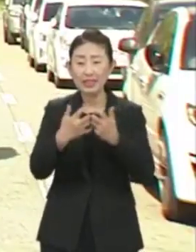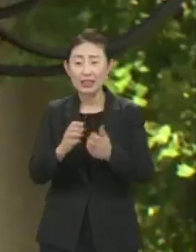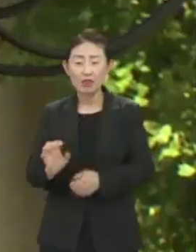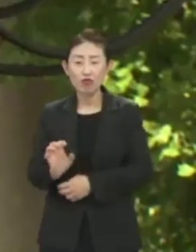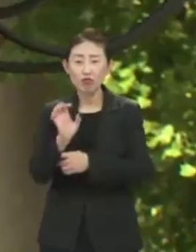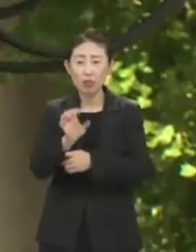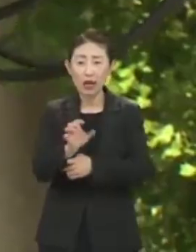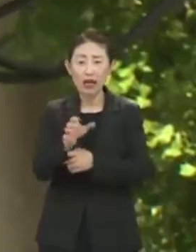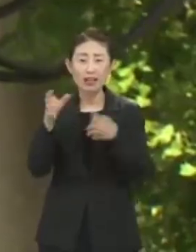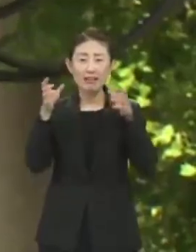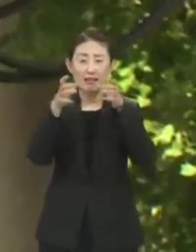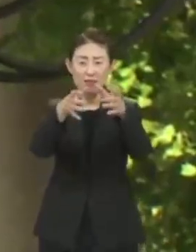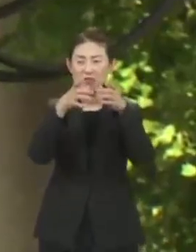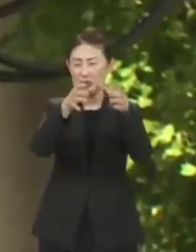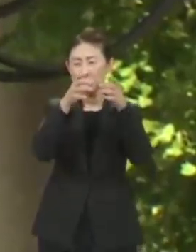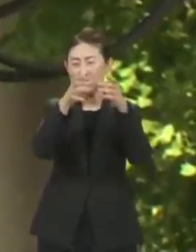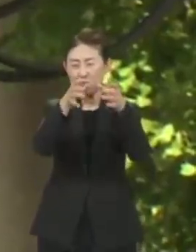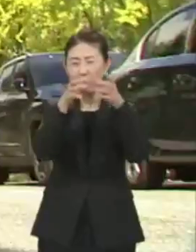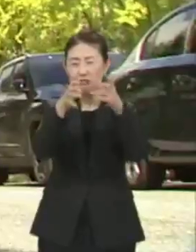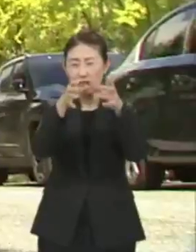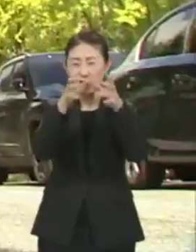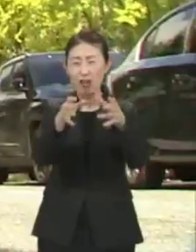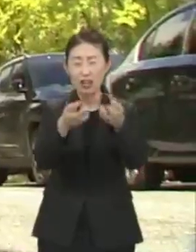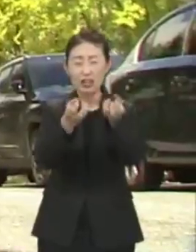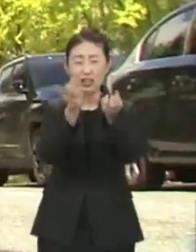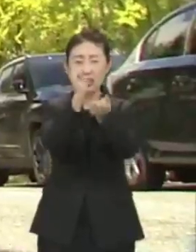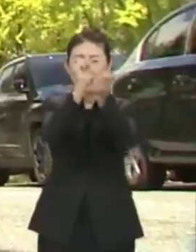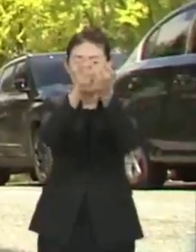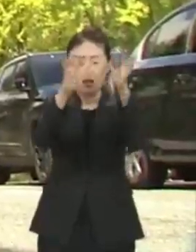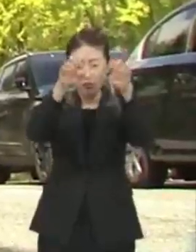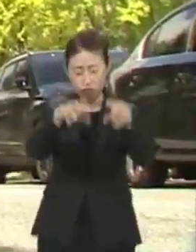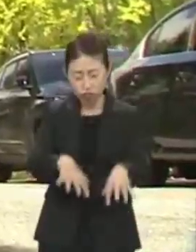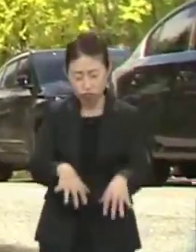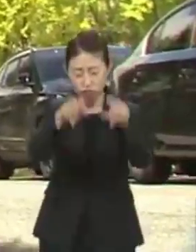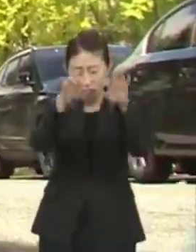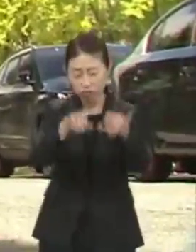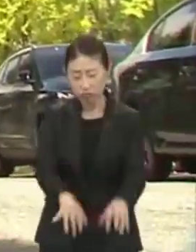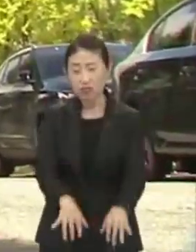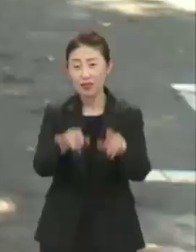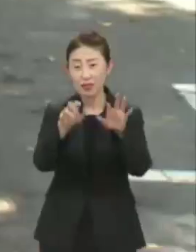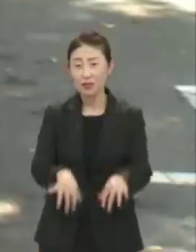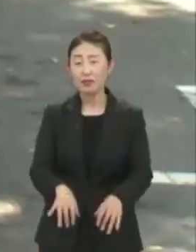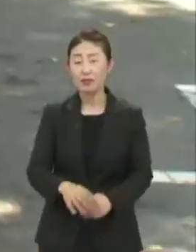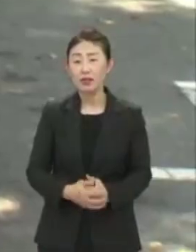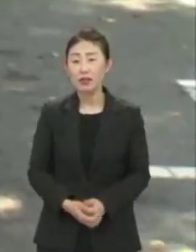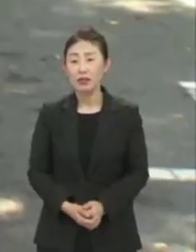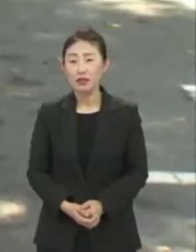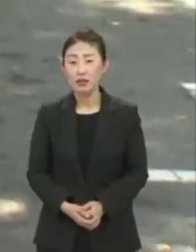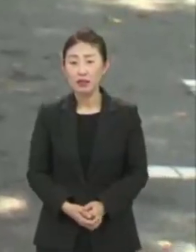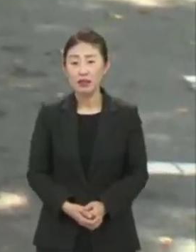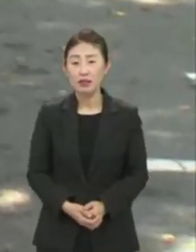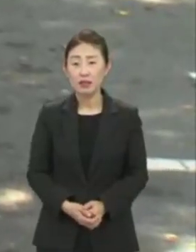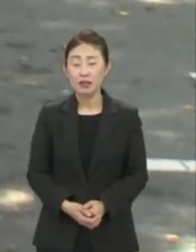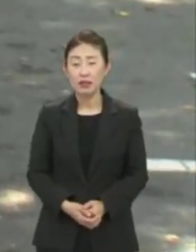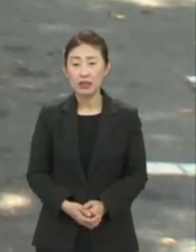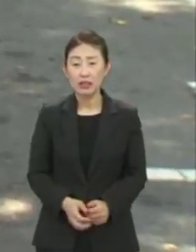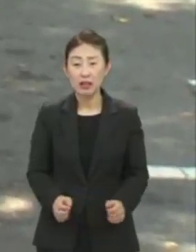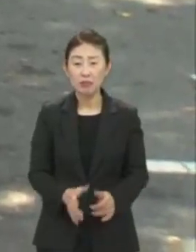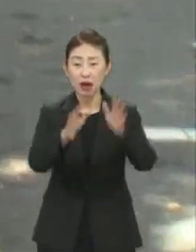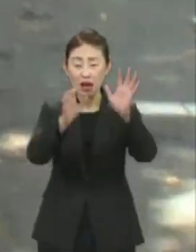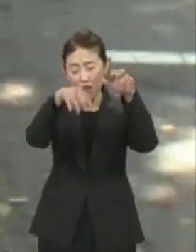수확기가 은행나무를 쉴 새 없이 흔들자 맺혀있던 열매가 우수수 쏟아져 내립니다. 수확기가 은행나무 한